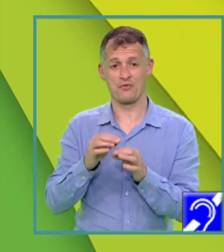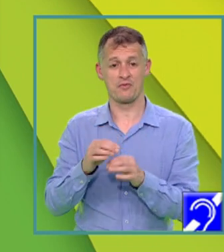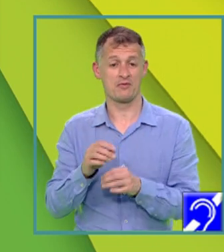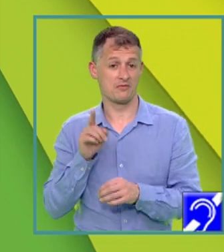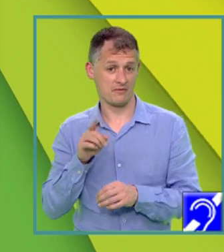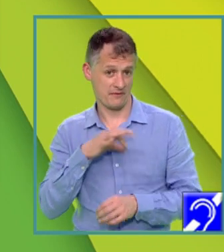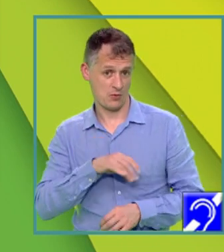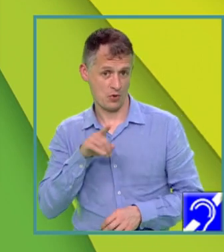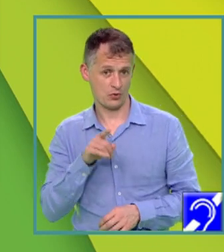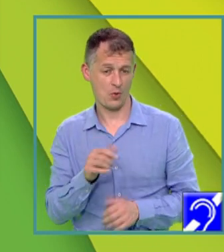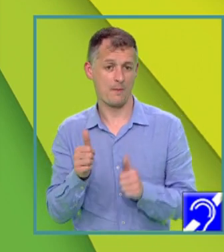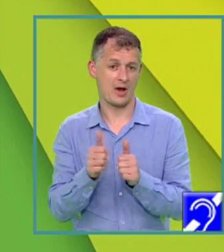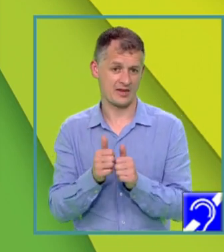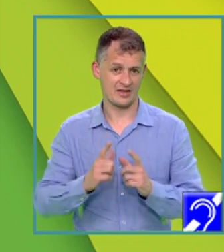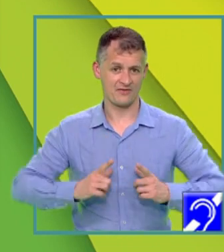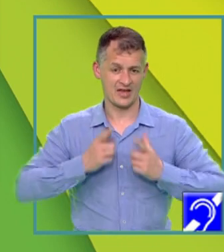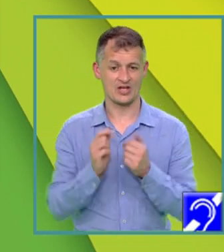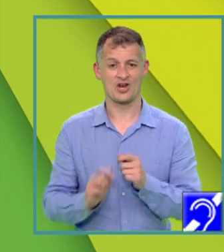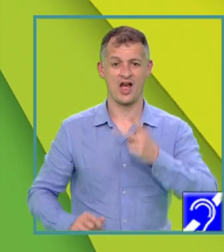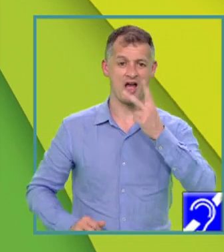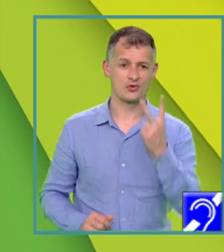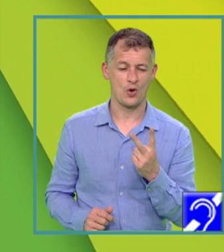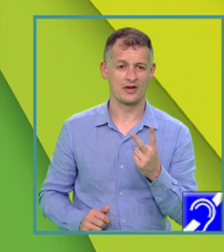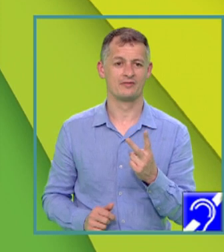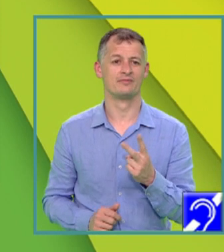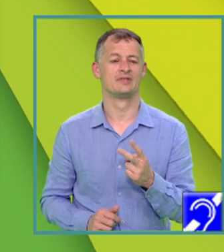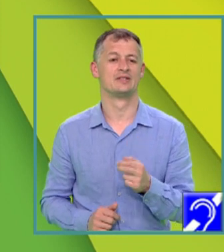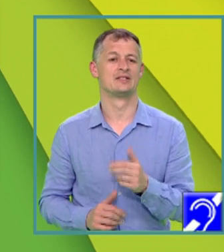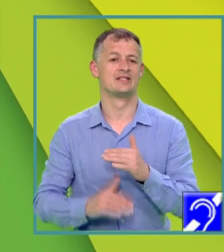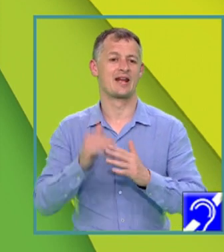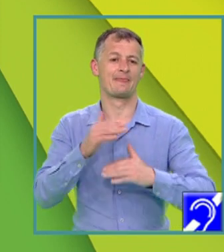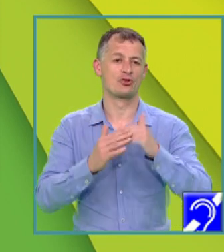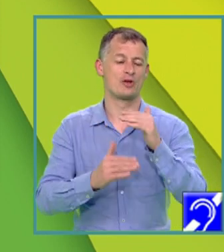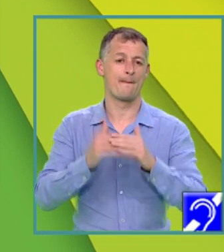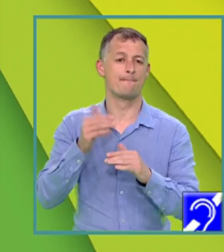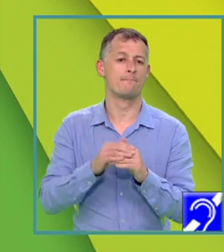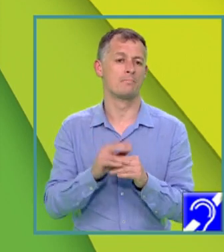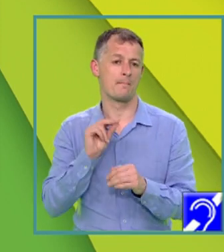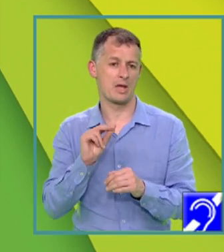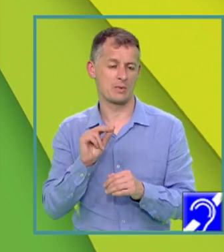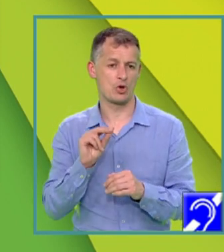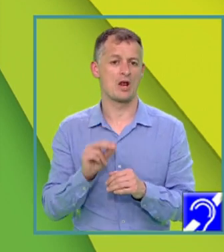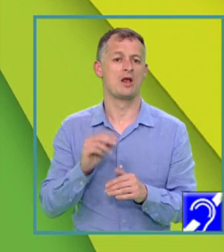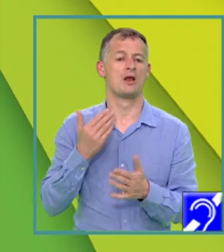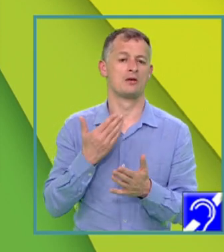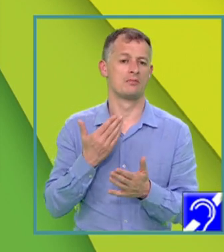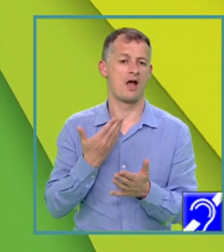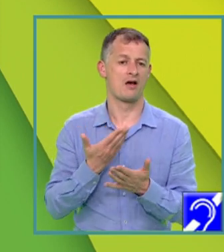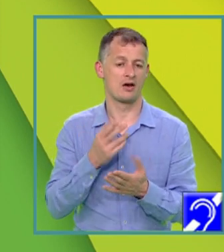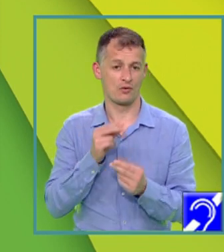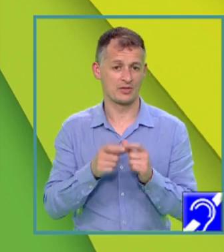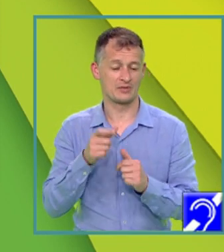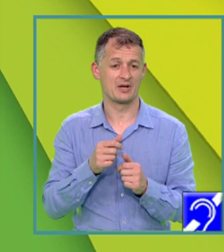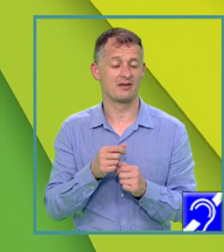un partener de viață și cea de-a doua, strategia patrimonială, care face referire la gestionarea